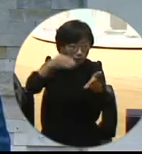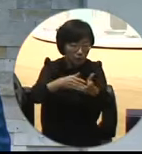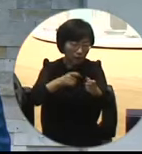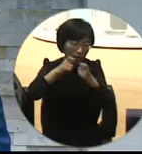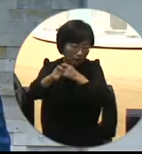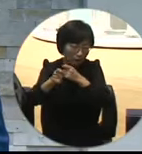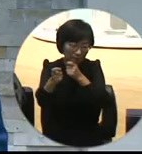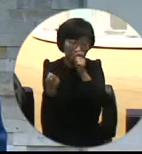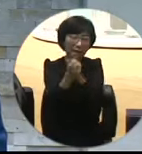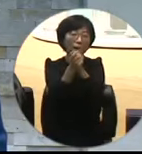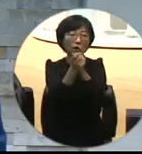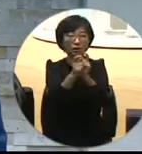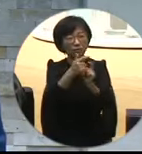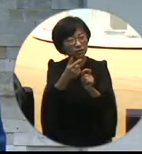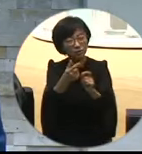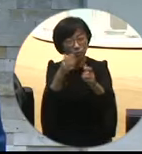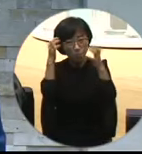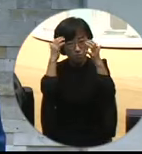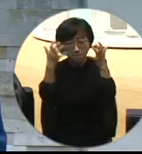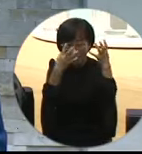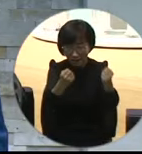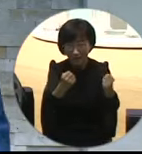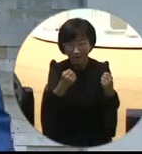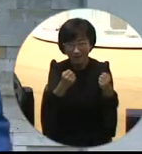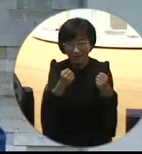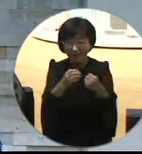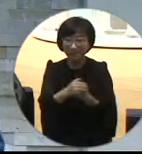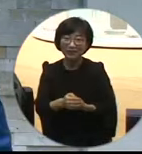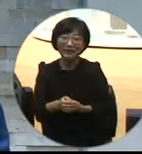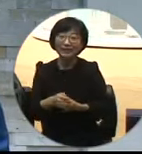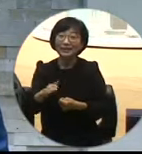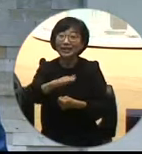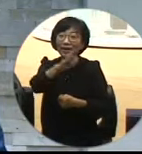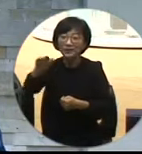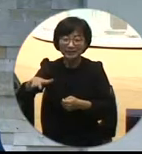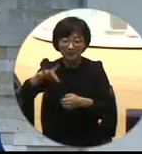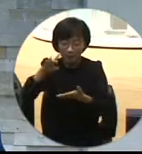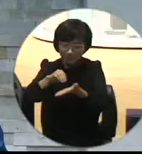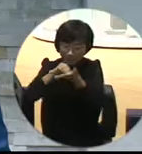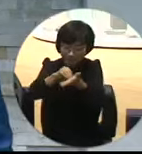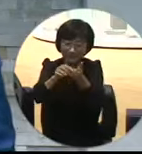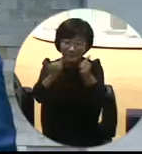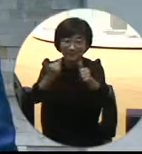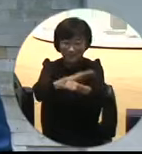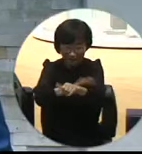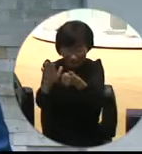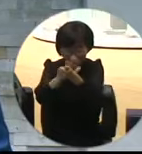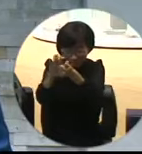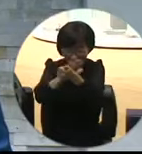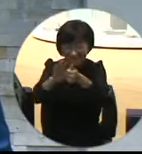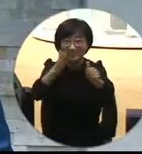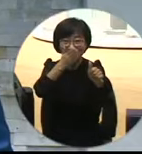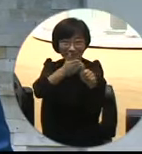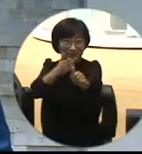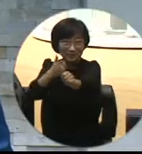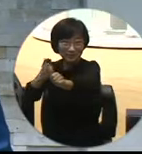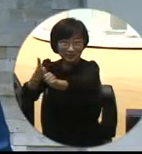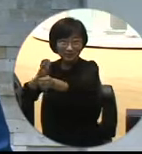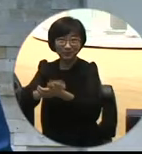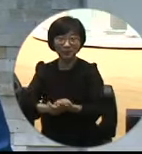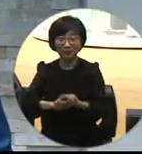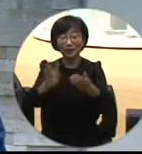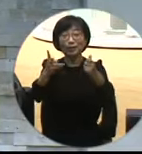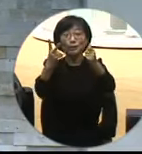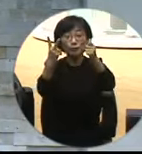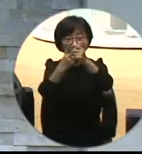영계 모든 성도들 새가족을 자 그리스도의 사랑으로 품으시기를 바랍니다. 두 번째로 살리는